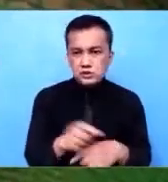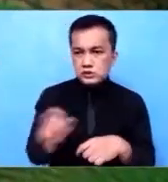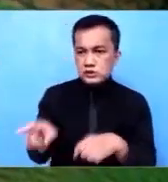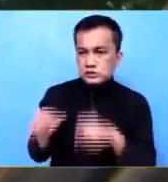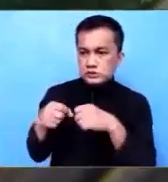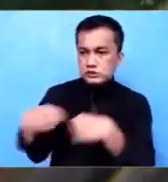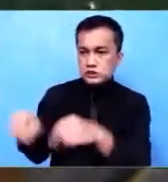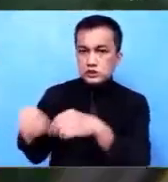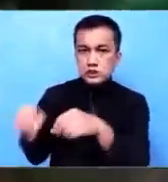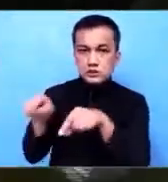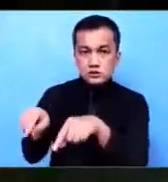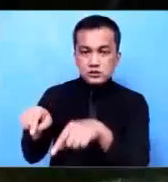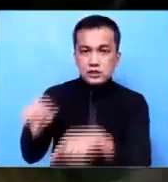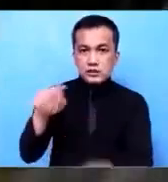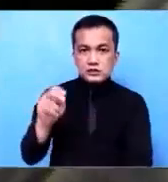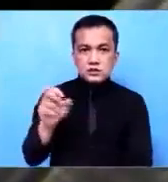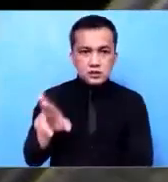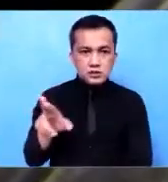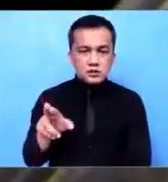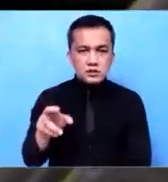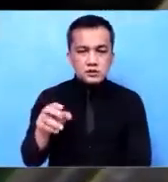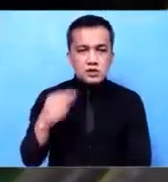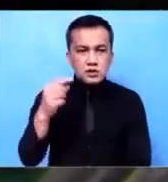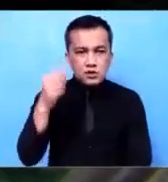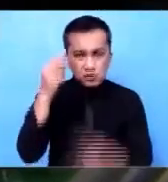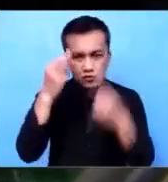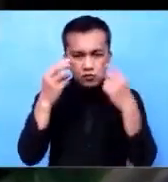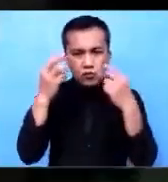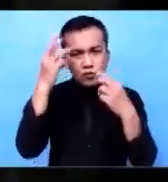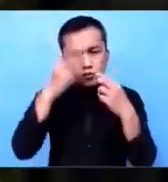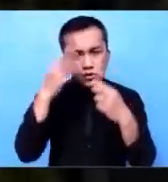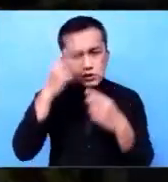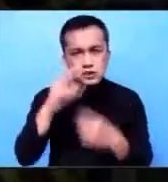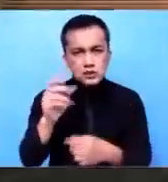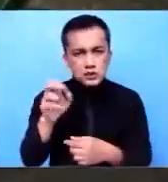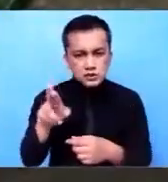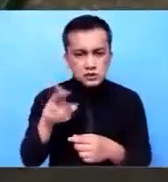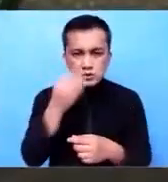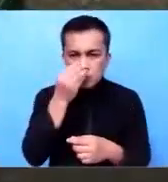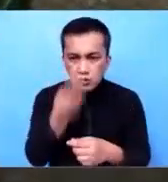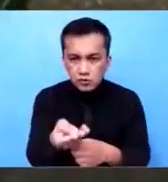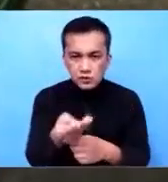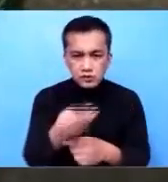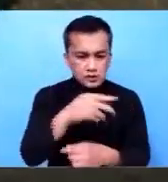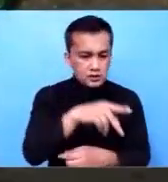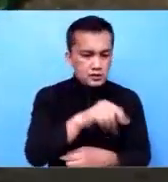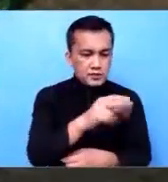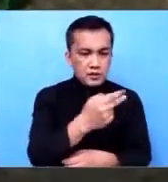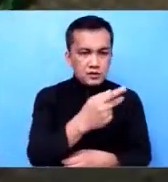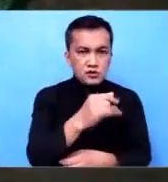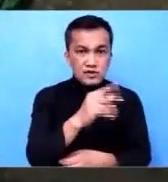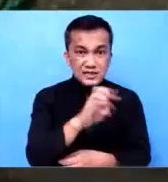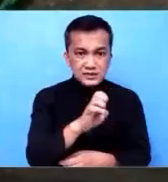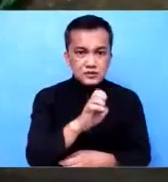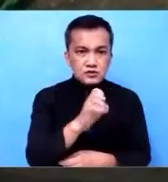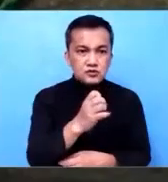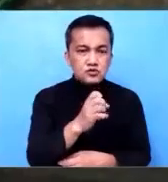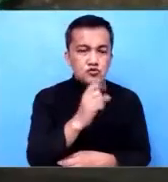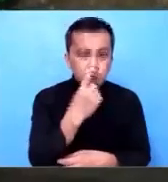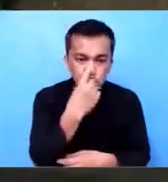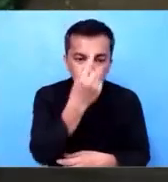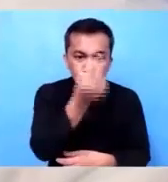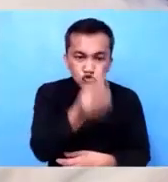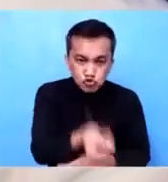Manila. Nababahalan na rito ang DNR dahil pakaunti na ng pakaunti ang mga pangolin sa Palawan. Masyadong in demand yung